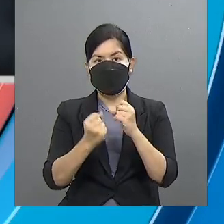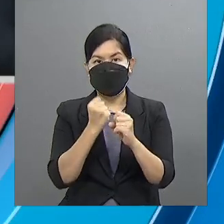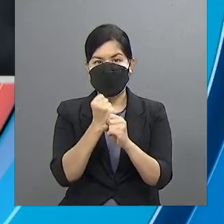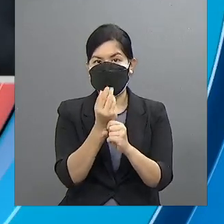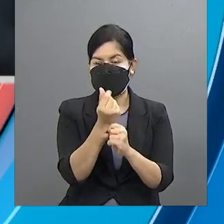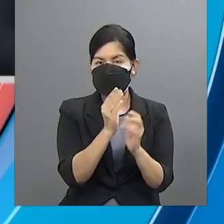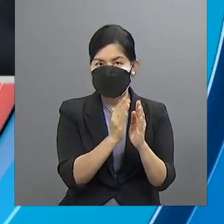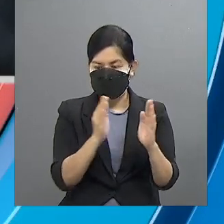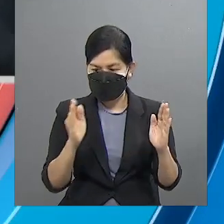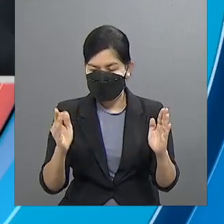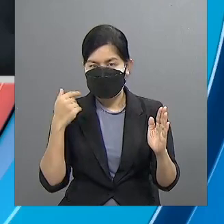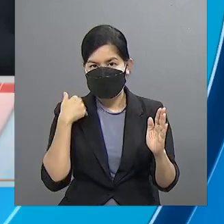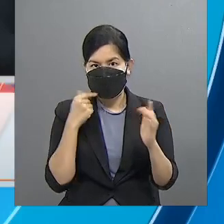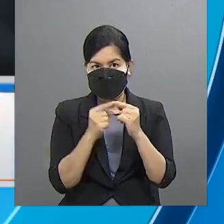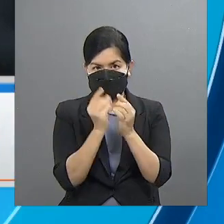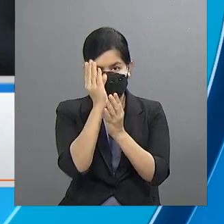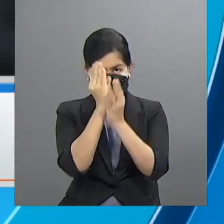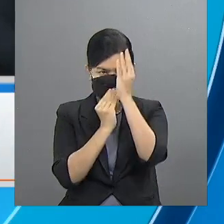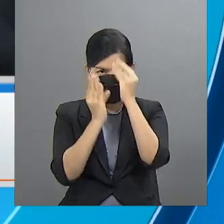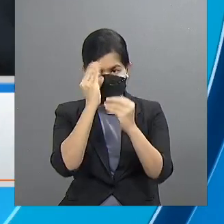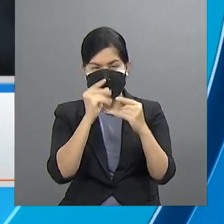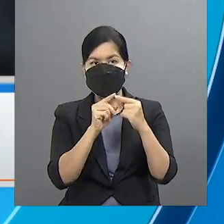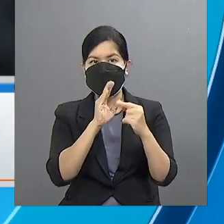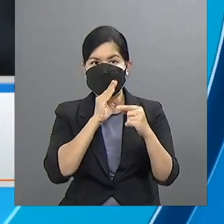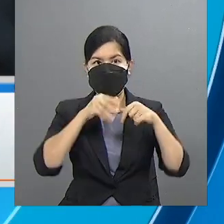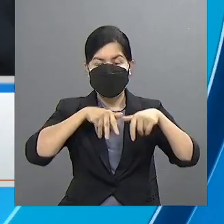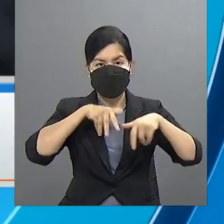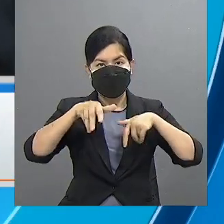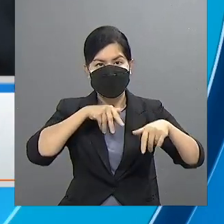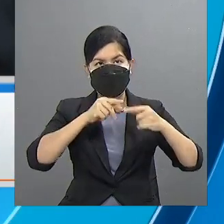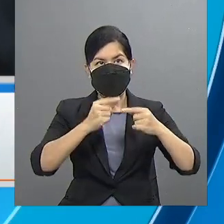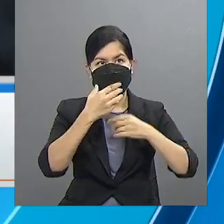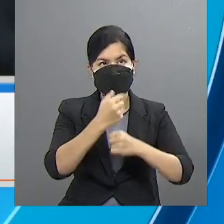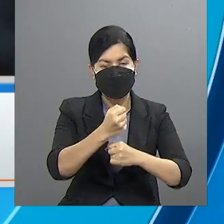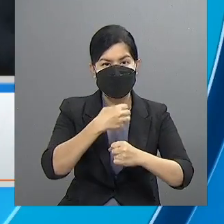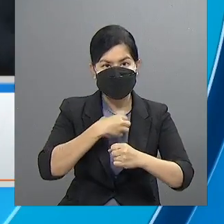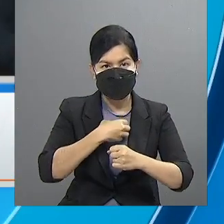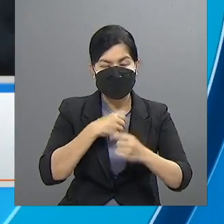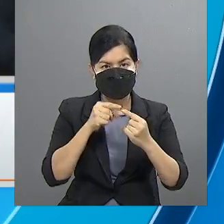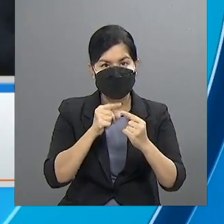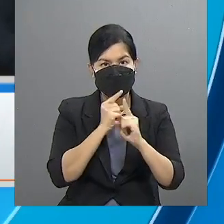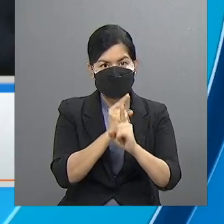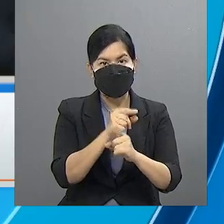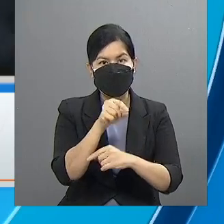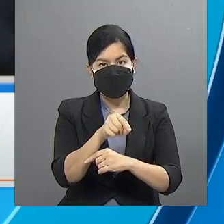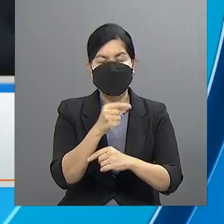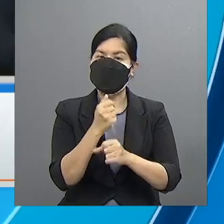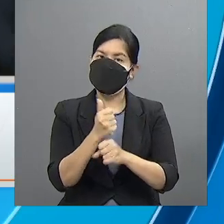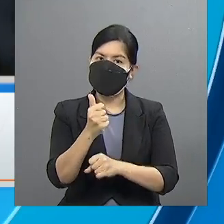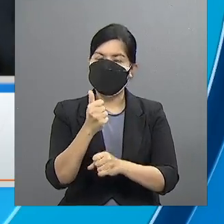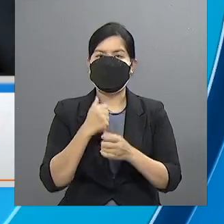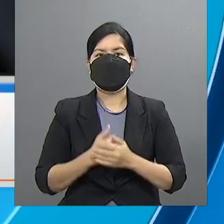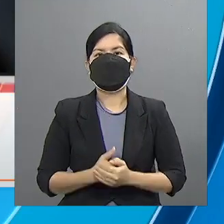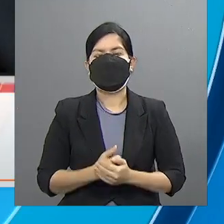หากคุณผู้ชมท่านไหนสนใจอยากจะเข้าไปเป็นส่วนหนึ่งในแพลตฟอร์มของ Hearing Heart ด้วย จริงๆช่วงวัยนะต